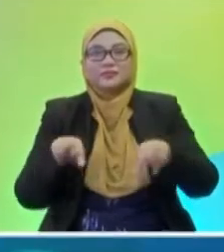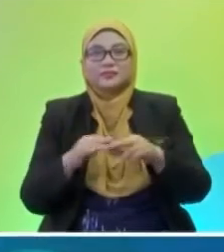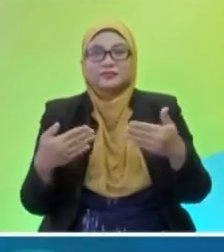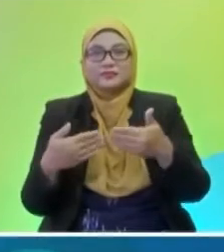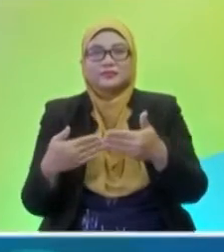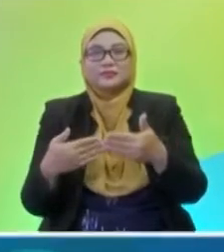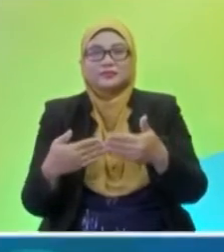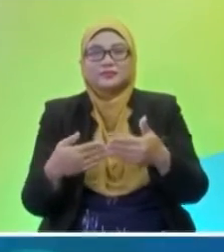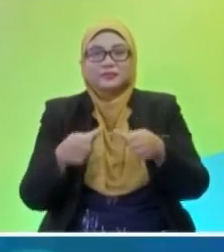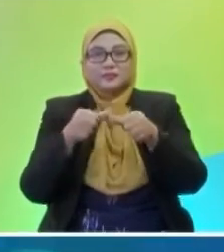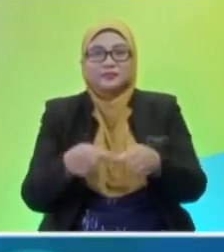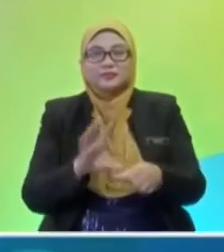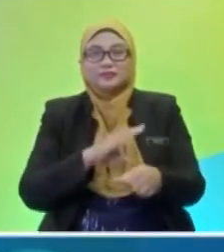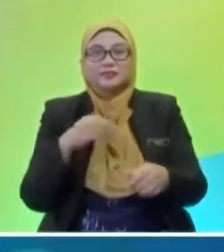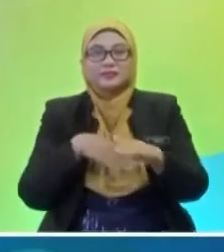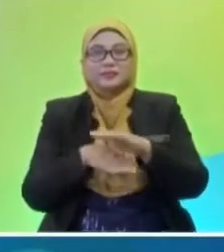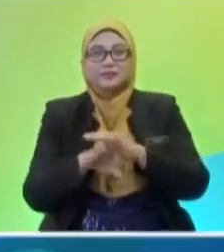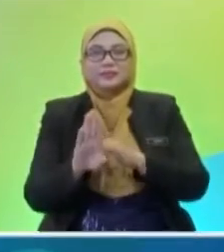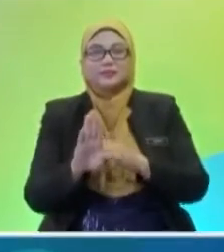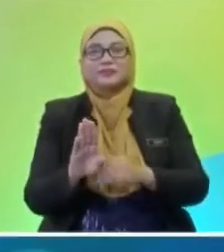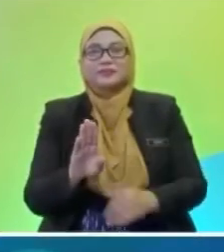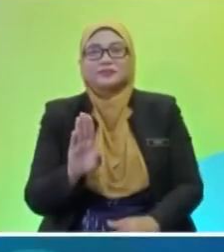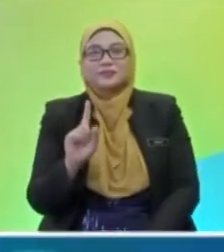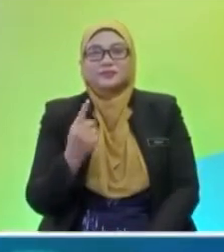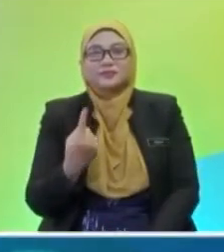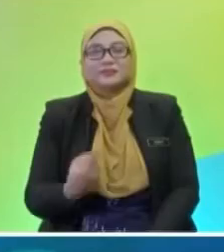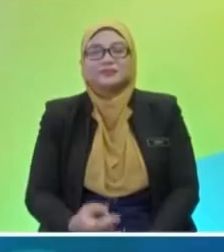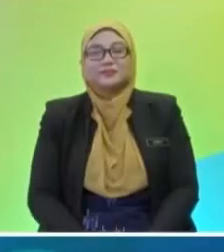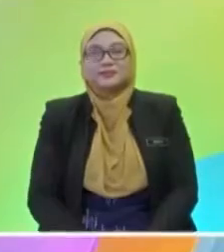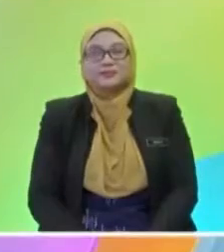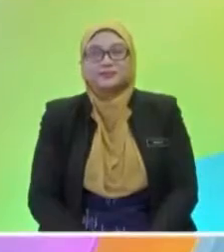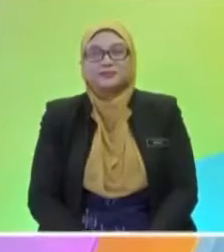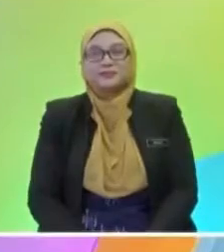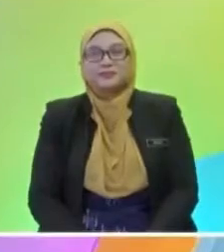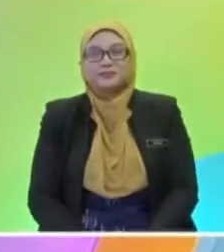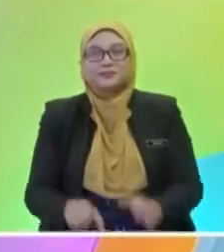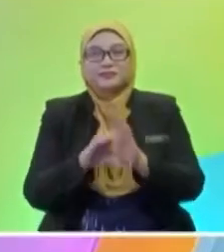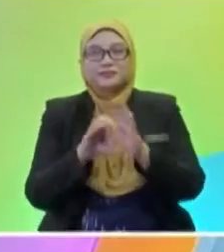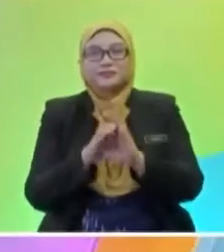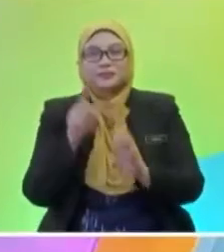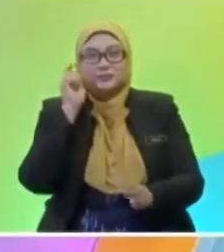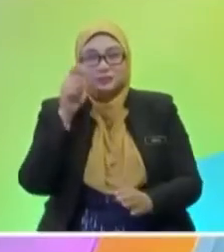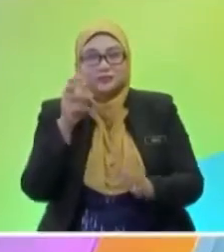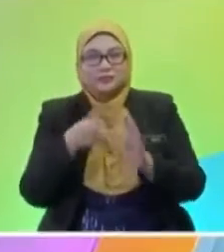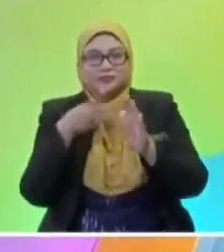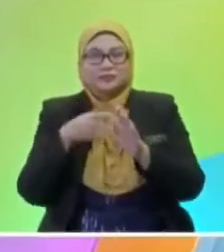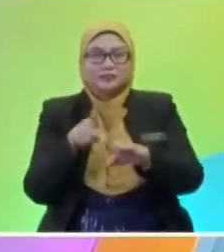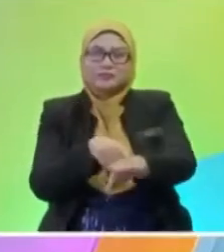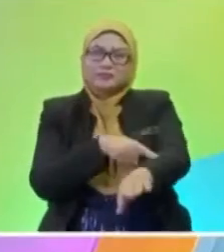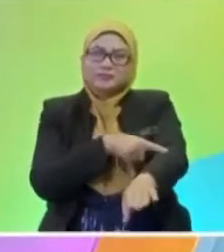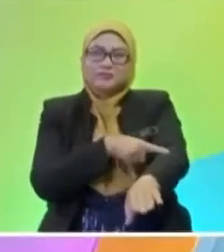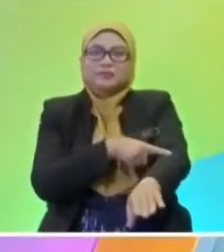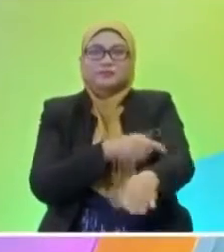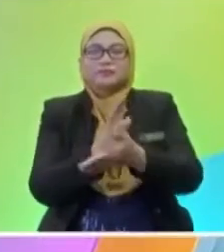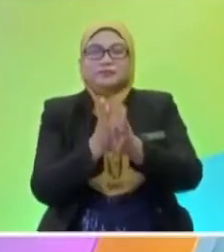masukkan sahaja. Selesai. Contoh Syafiqah, kalau kita lihat kat sini, wayar ni panjang tau Syafiqah. Betul, panjang betul. Jadi kita nak